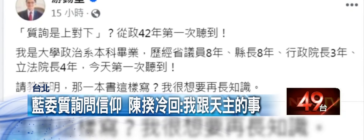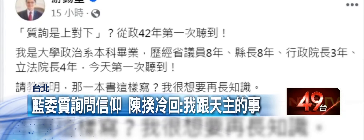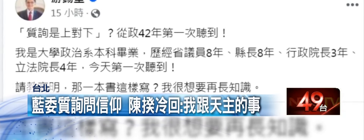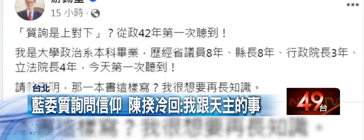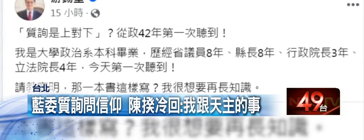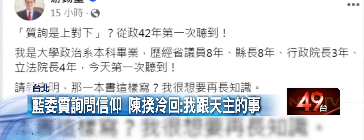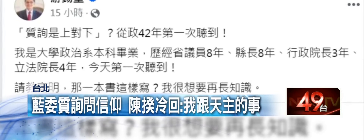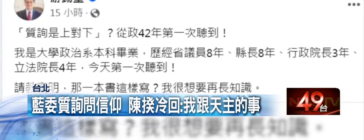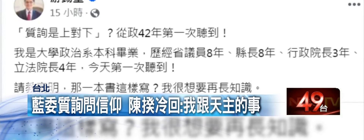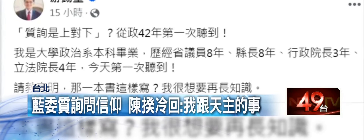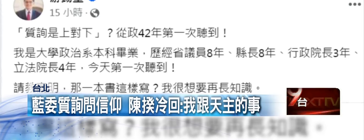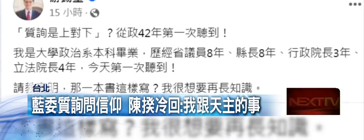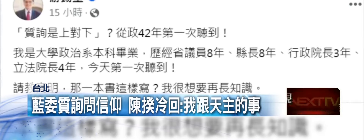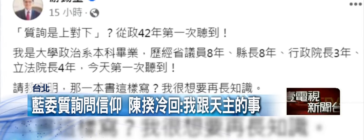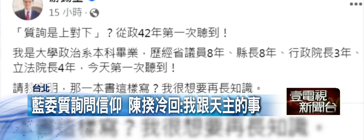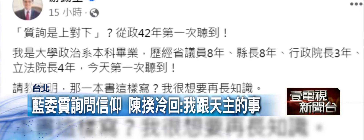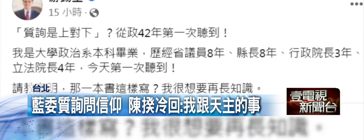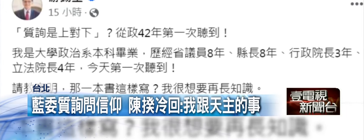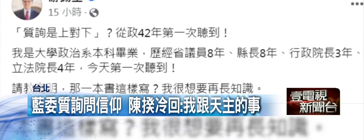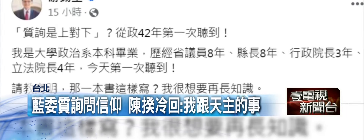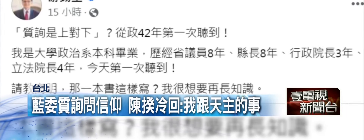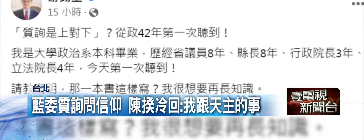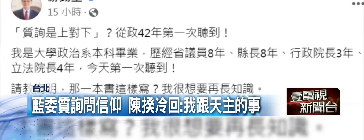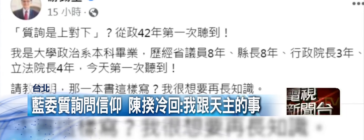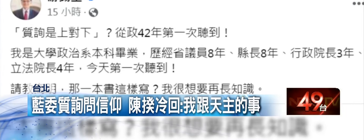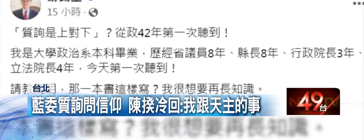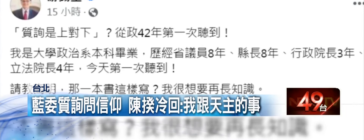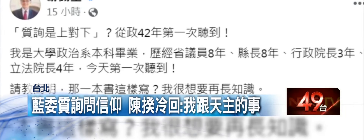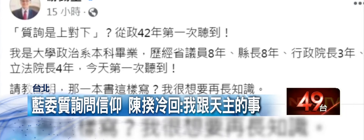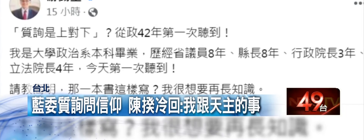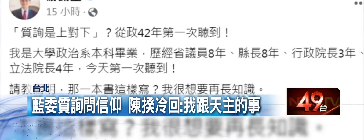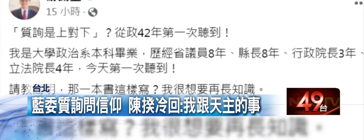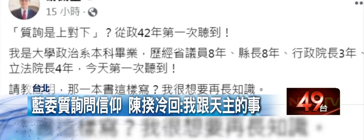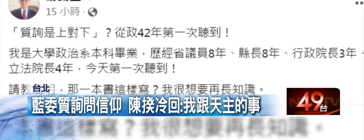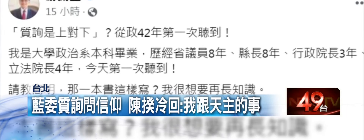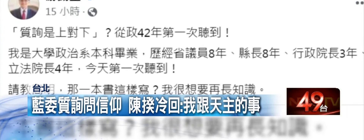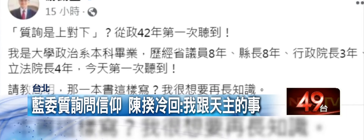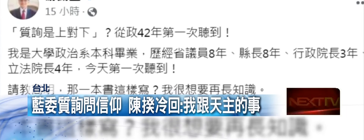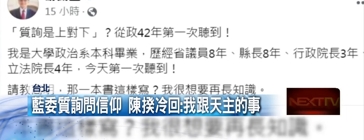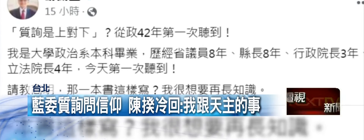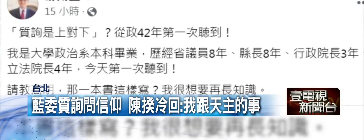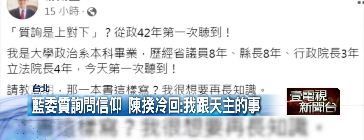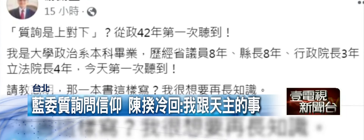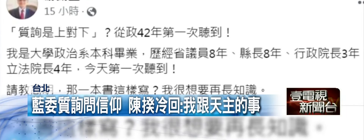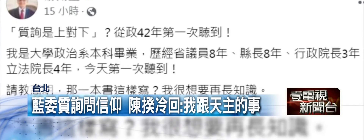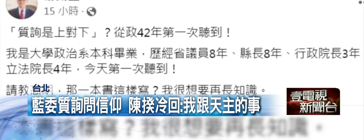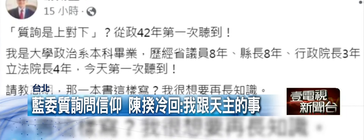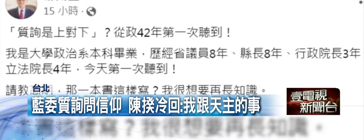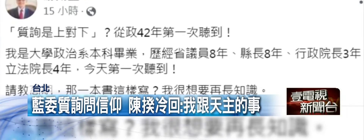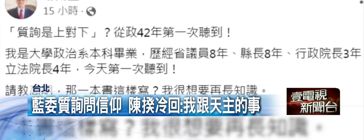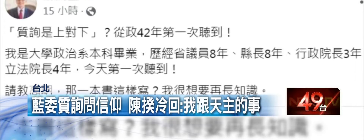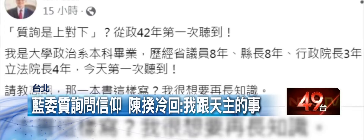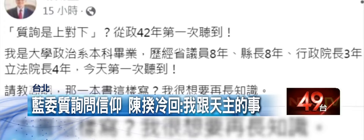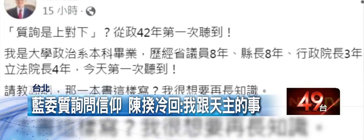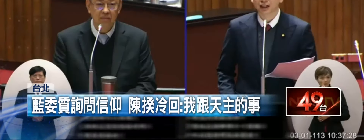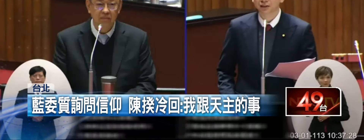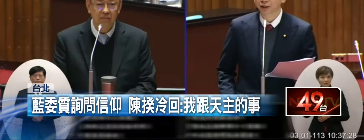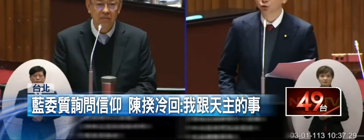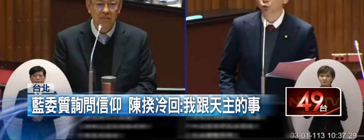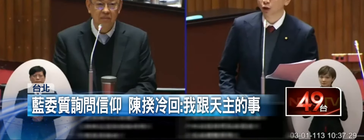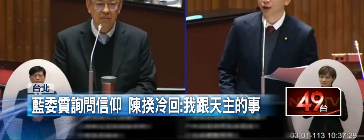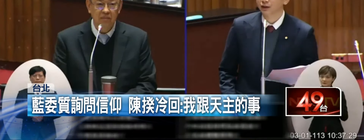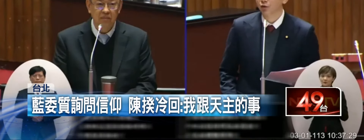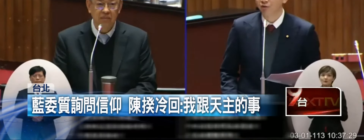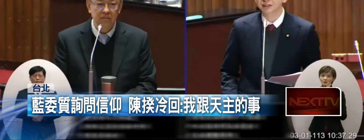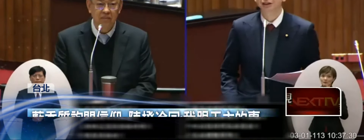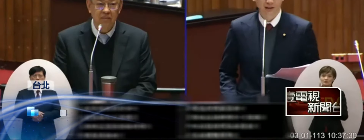下，哪一本书这样写？他从政42年第一次听到，但当天惹火陈建仁的还不止翁小玲。 你在跟